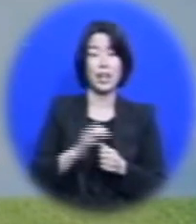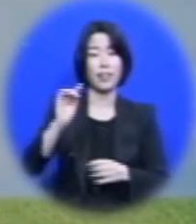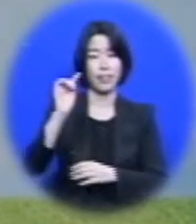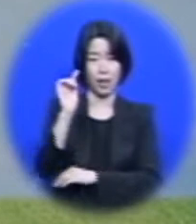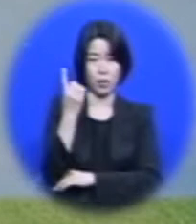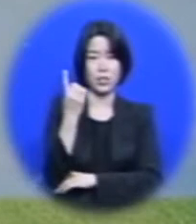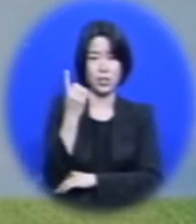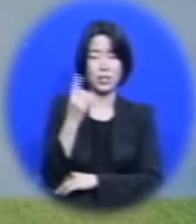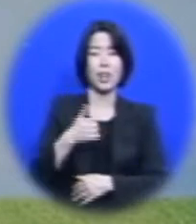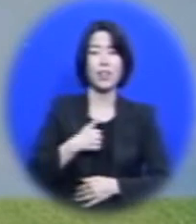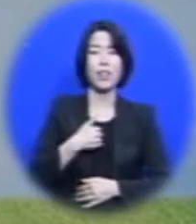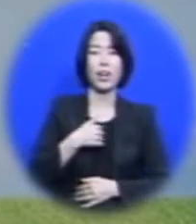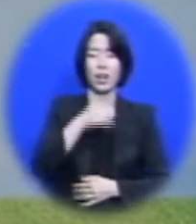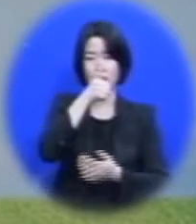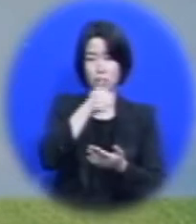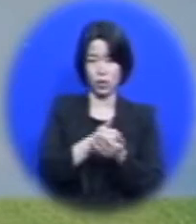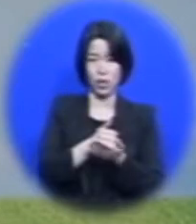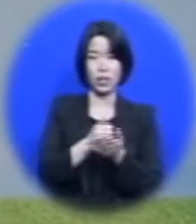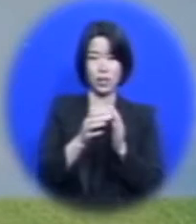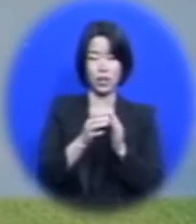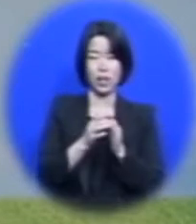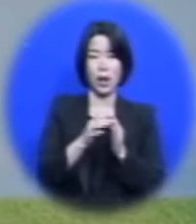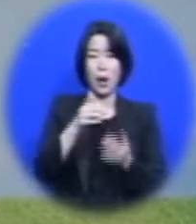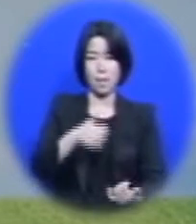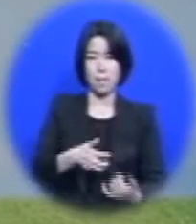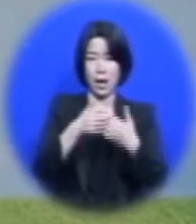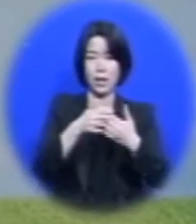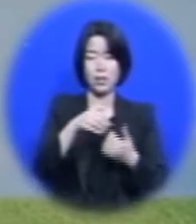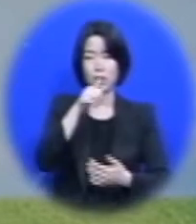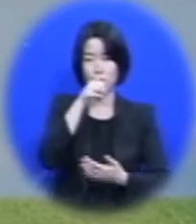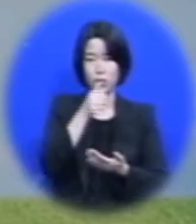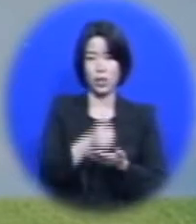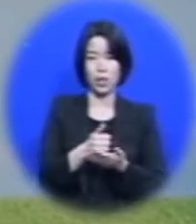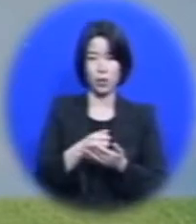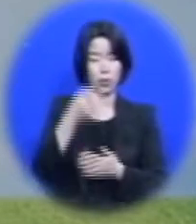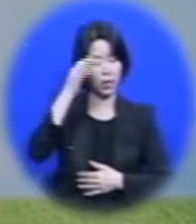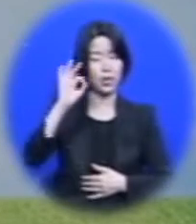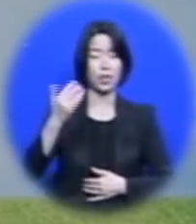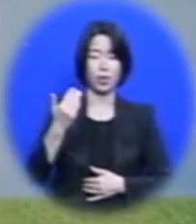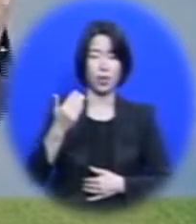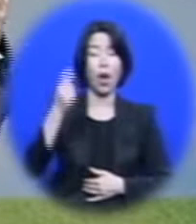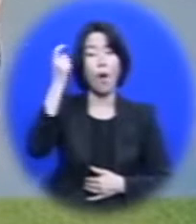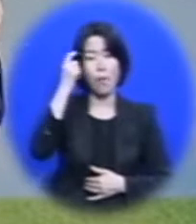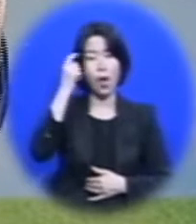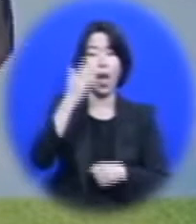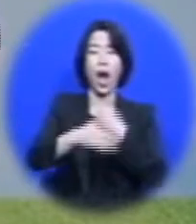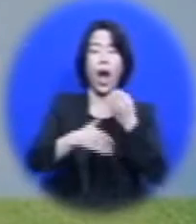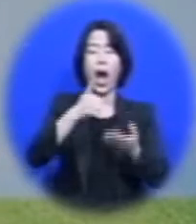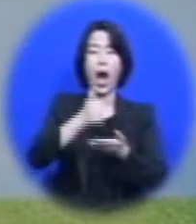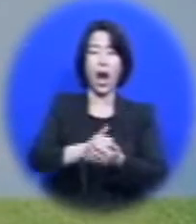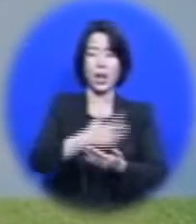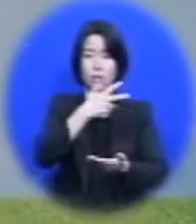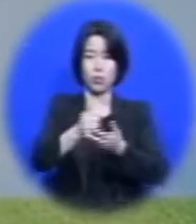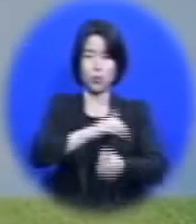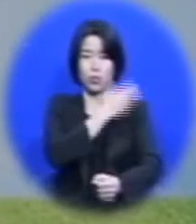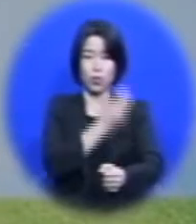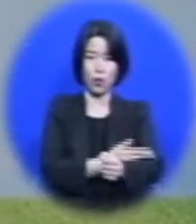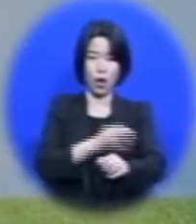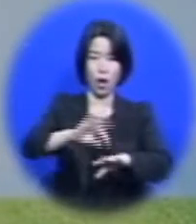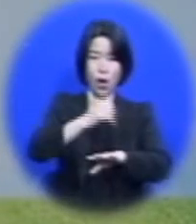다윗은 내가 지은 죄가 반역죄라고 깨달은 거예요. 왜? 하나님의 주권과 하나님의